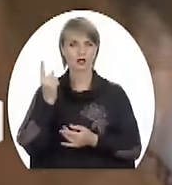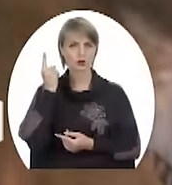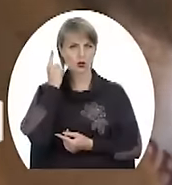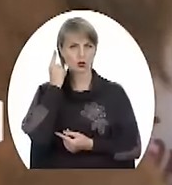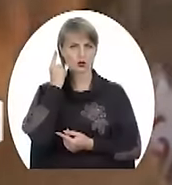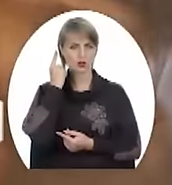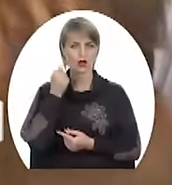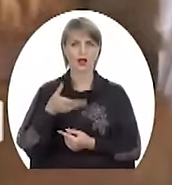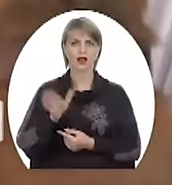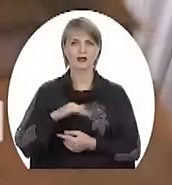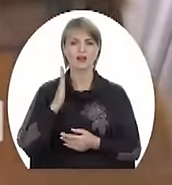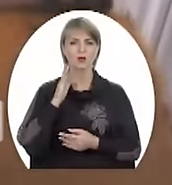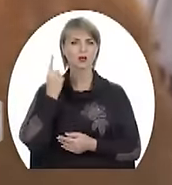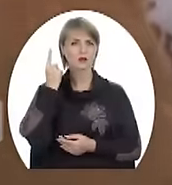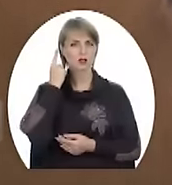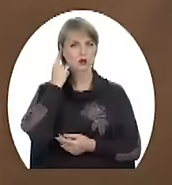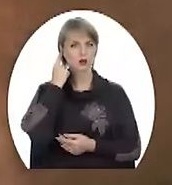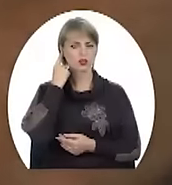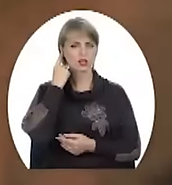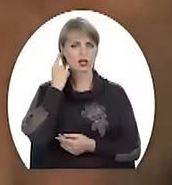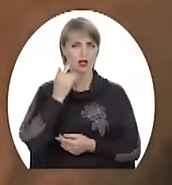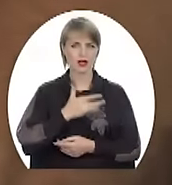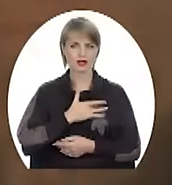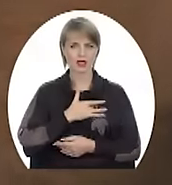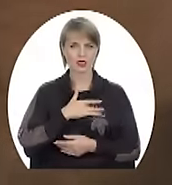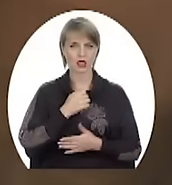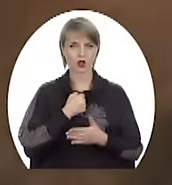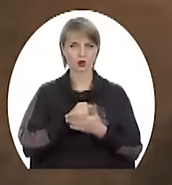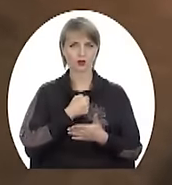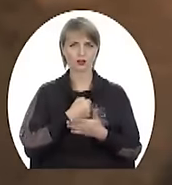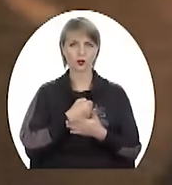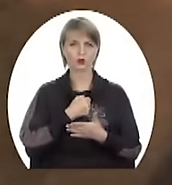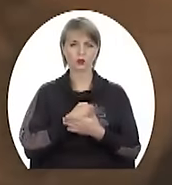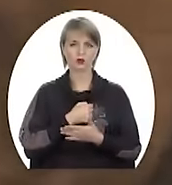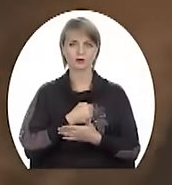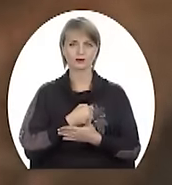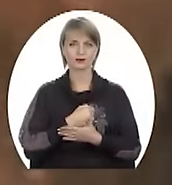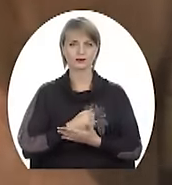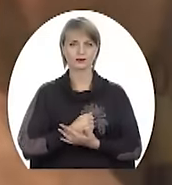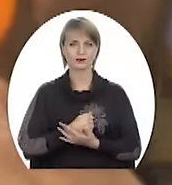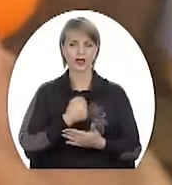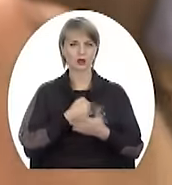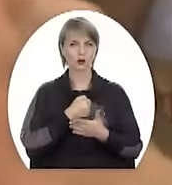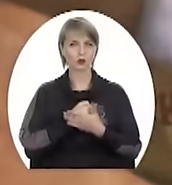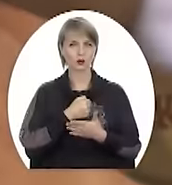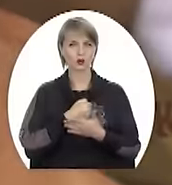Так, слушай. Давай будем слушать, скажи. Сердце тук-тук-тук.